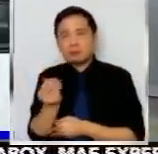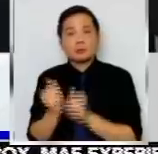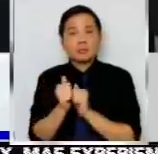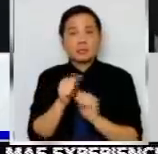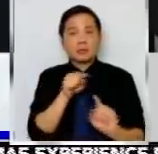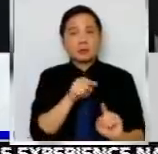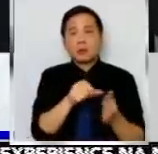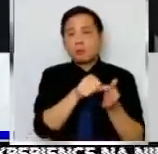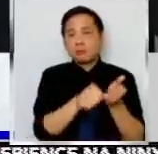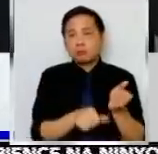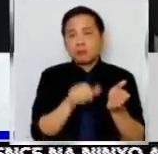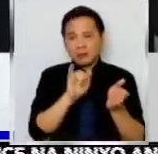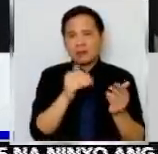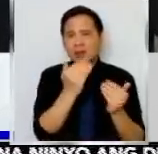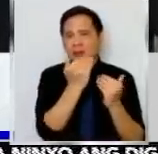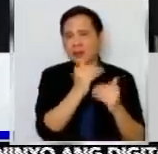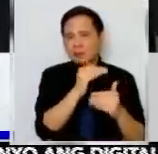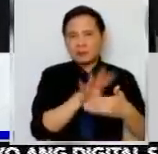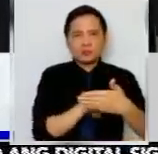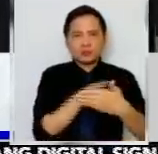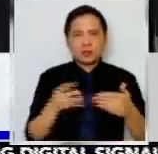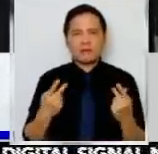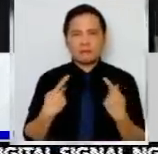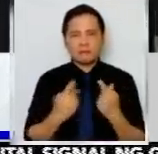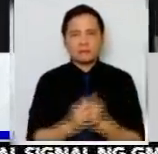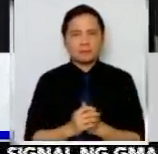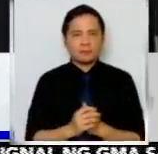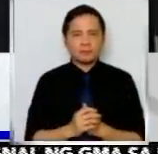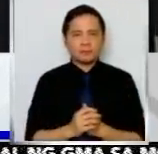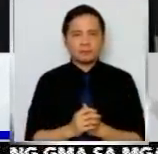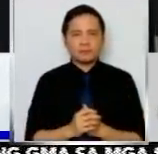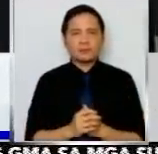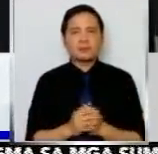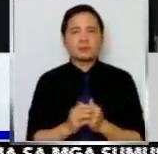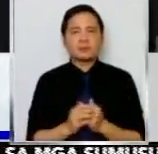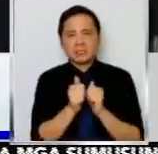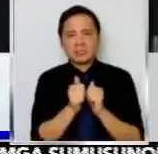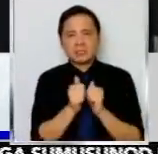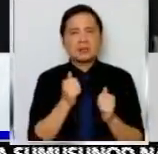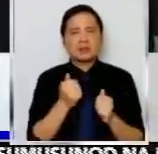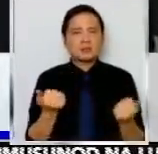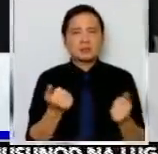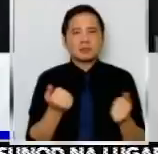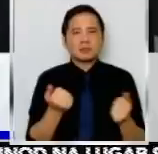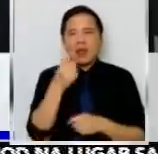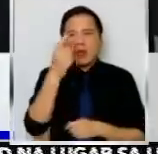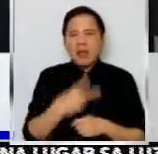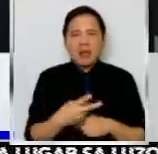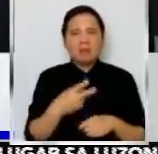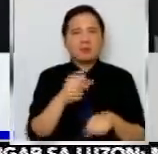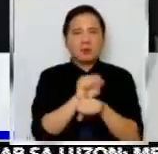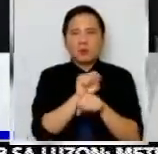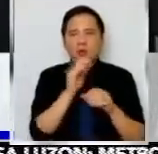operasyon. Mag-alternate work kami, skeletal force, and then yung mga elective procedures,